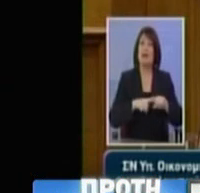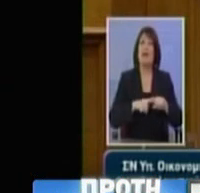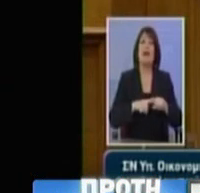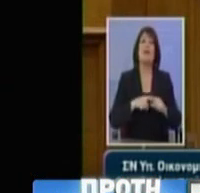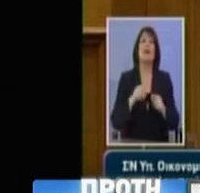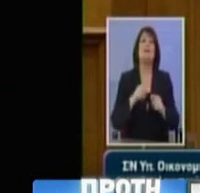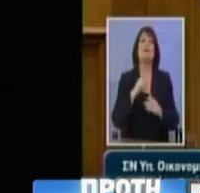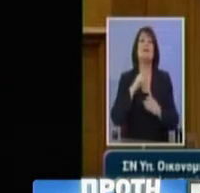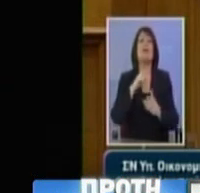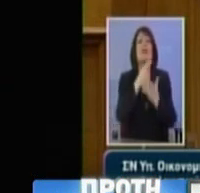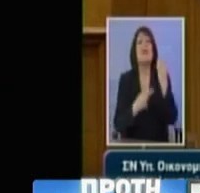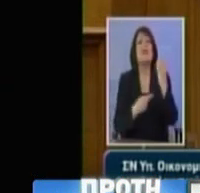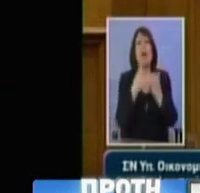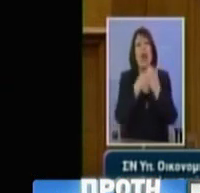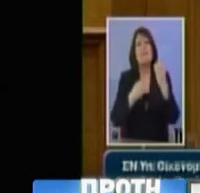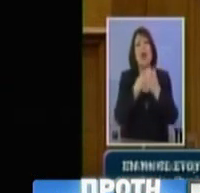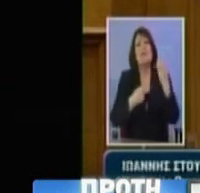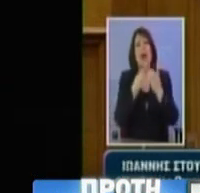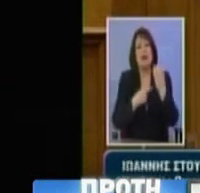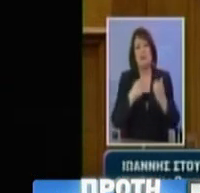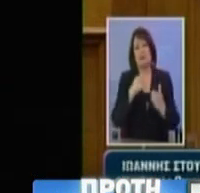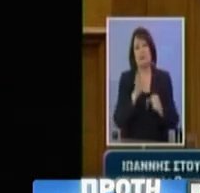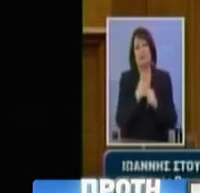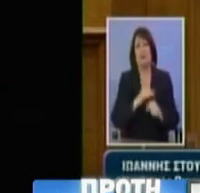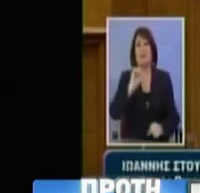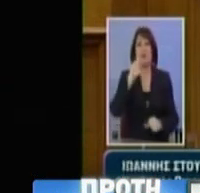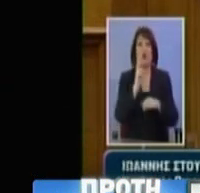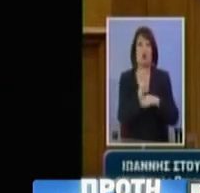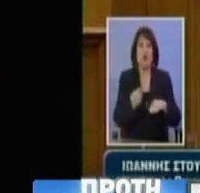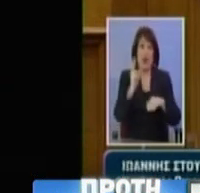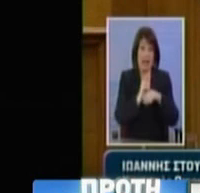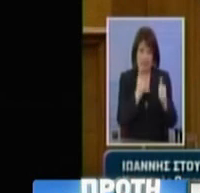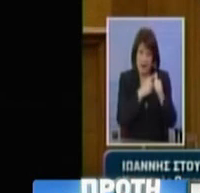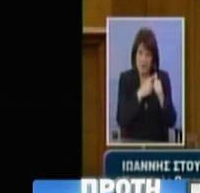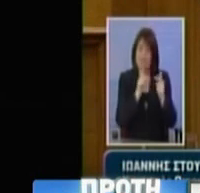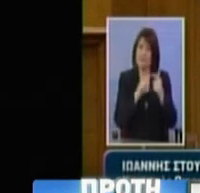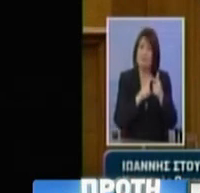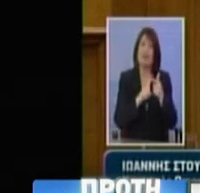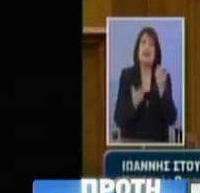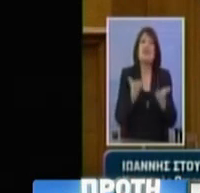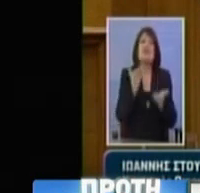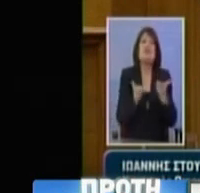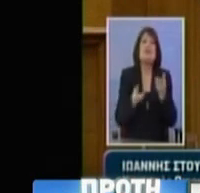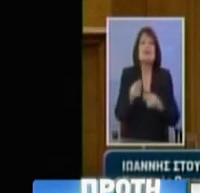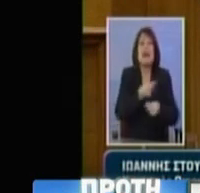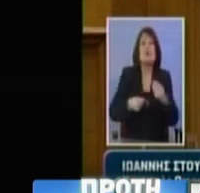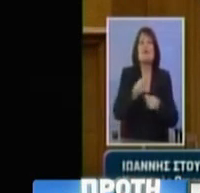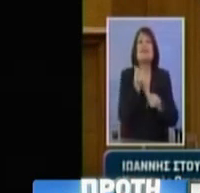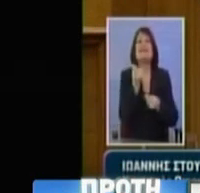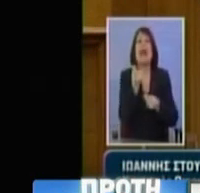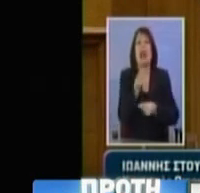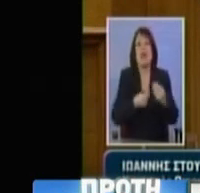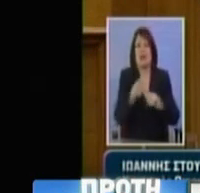Στουρνάρας απάντησε στην κριτική που δέχεται ακόμα και από βουλευτές της Νέας Δημοκρατίας και του ΠΑΣΟΚ για τους χειρισμούς του στην αντιμετώπιση της οικονομικής